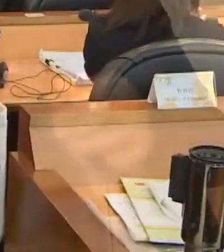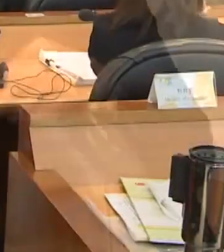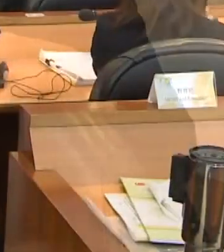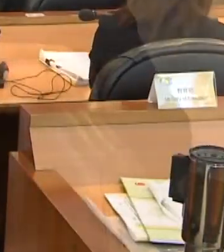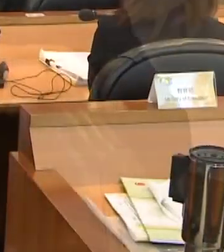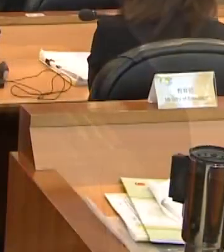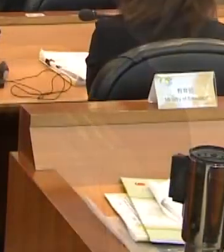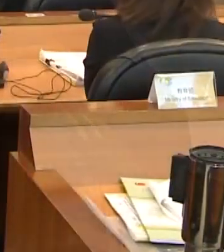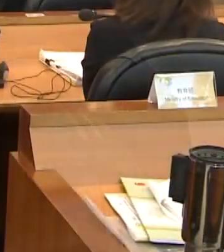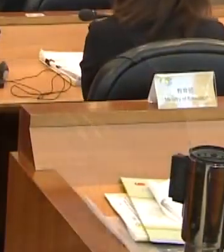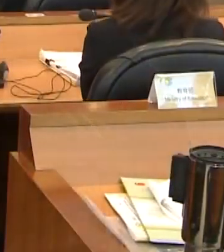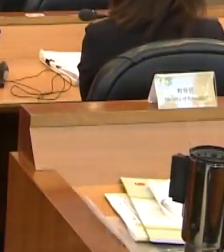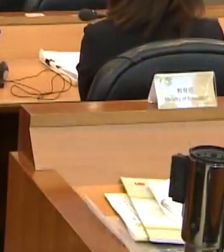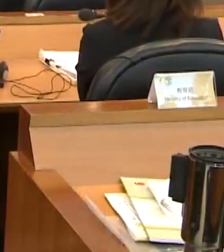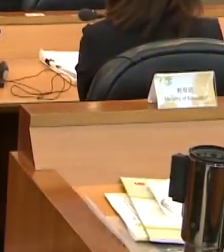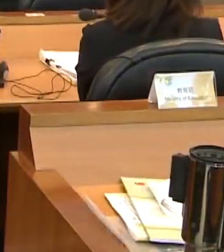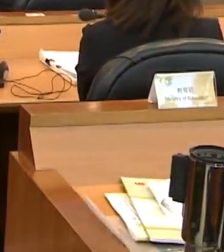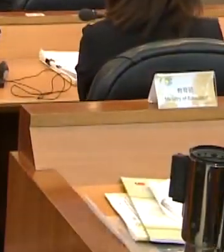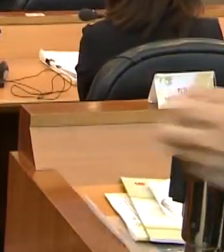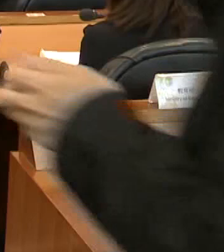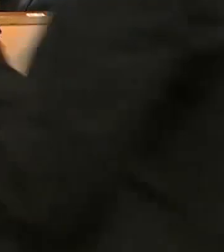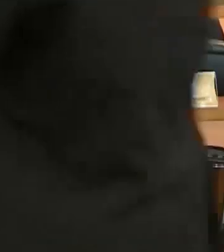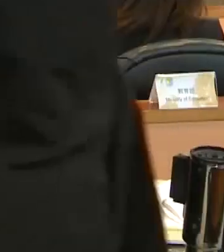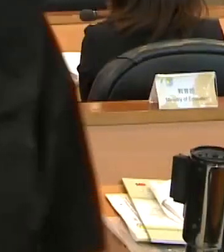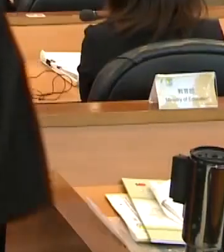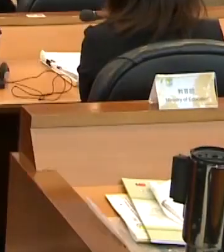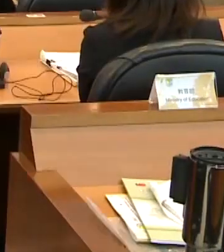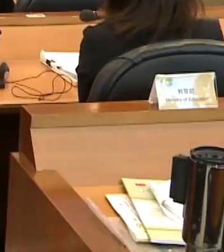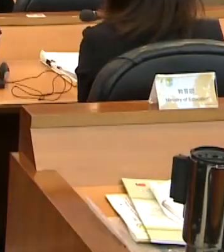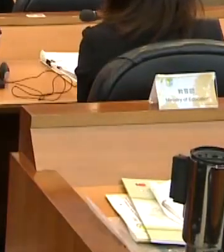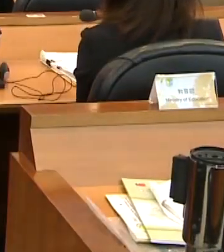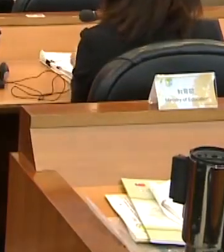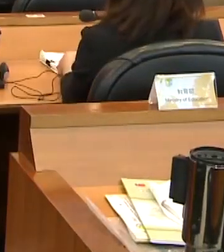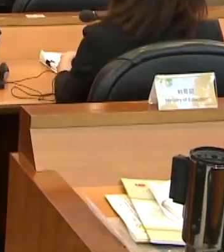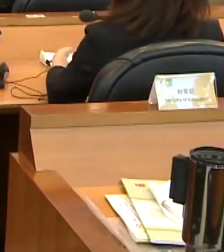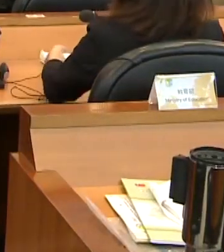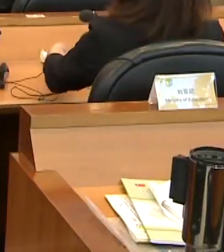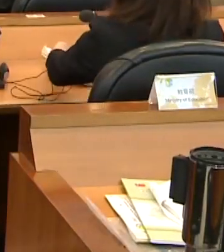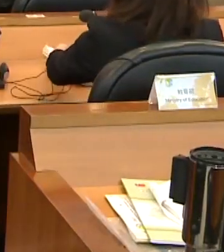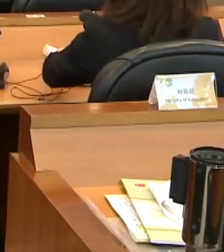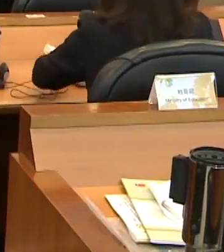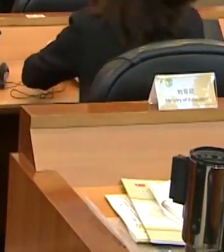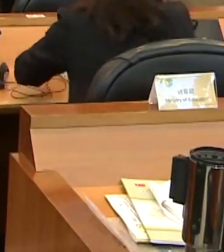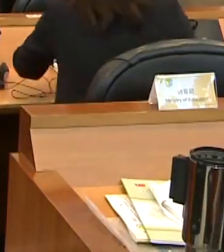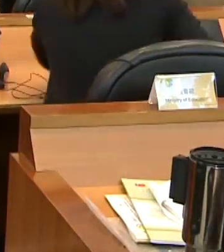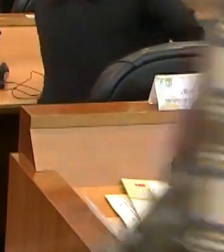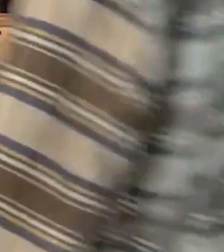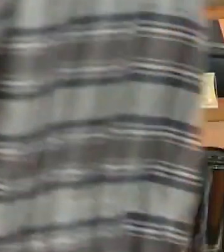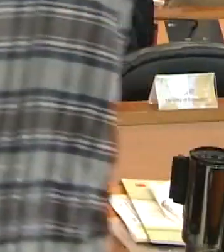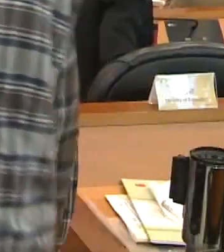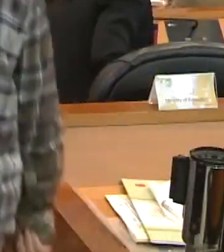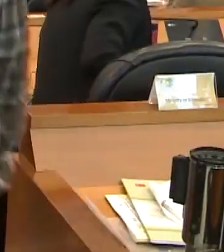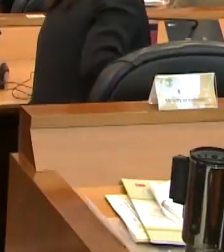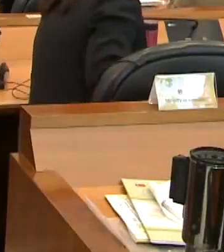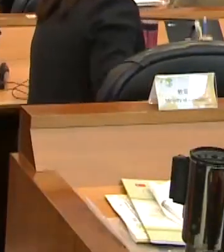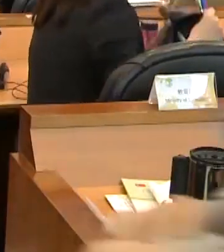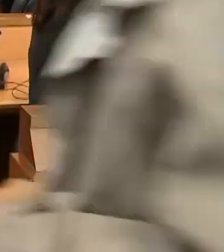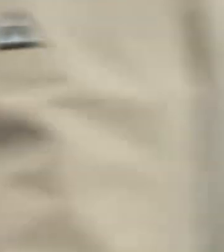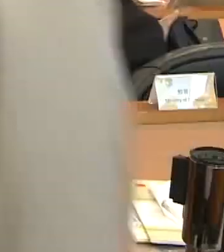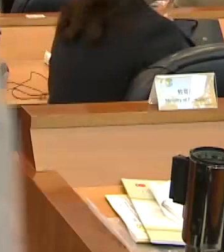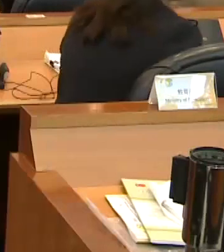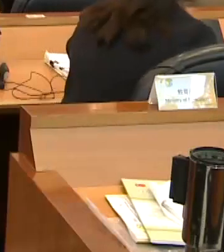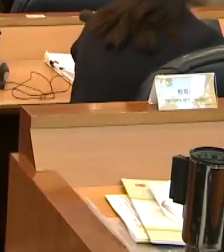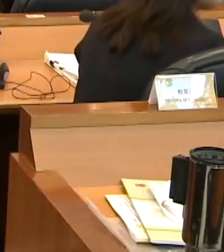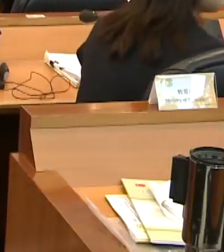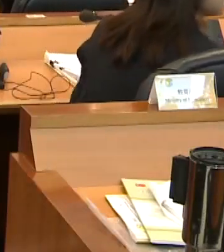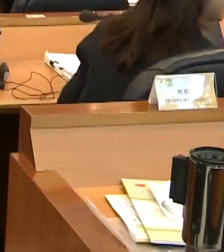供英文补充资料纸本7份、电子档1份，交由主办单位于今日下午以前。那